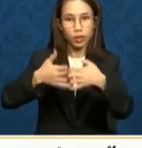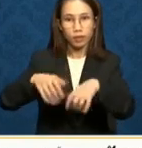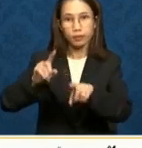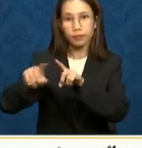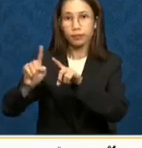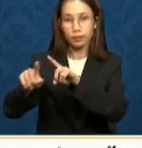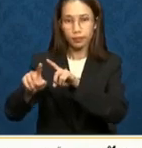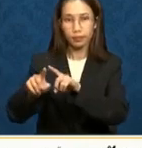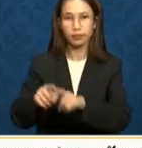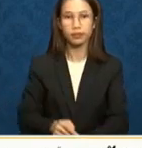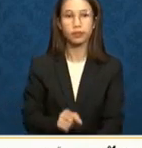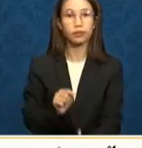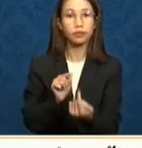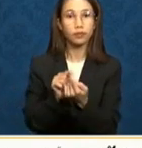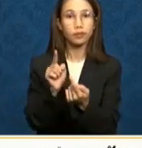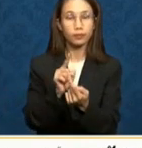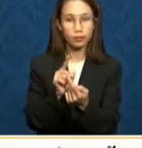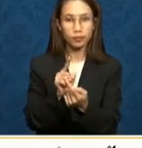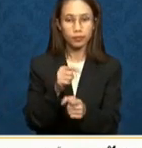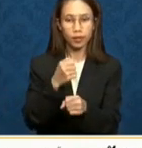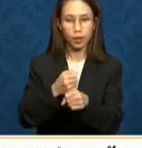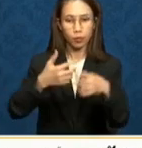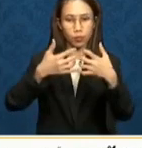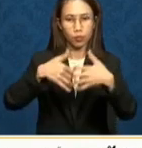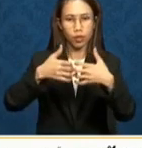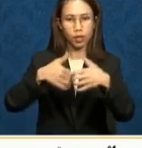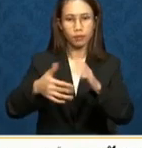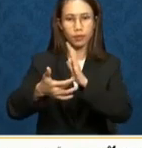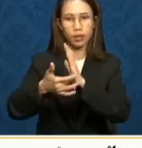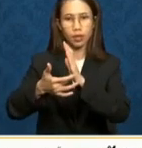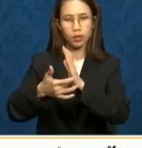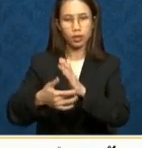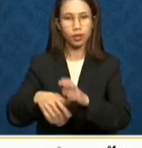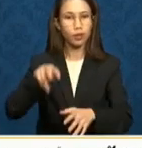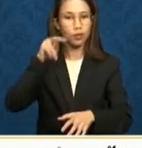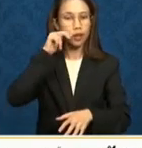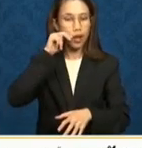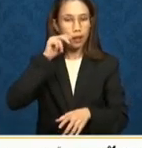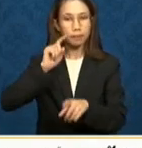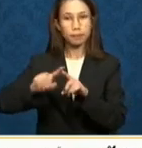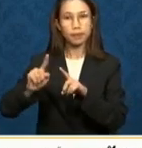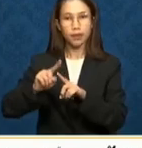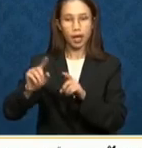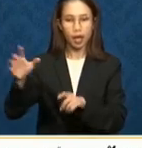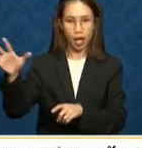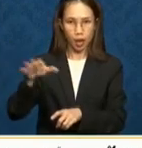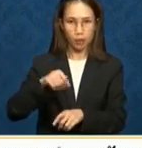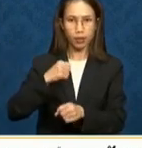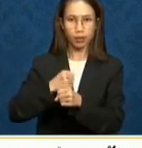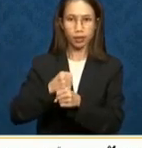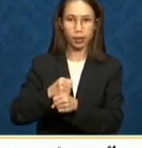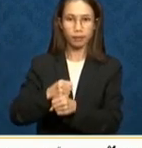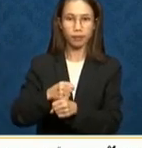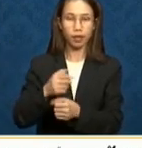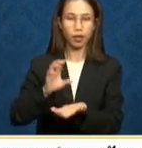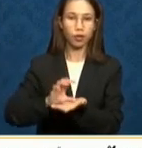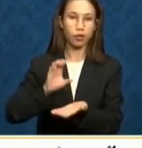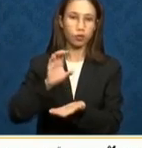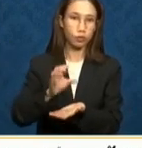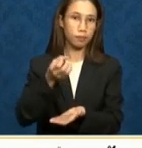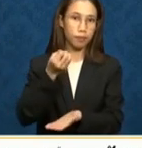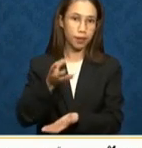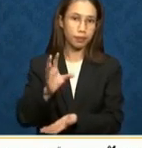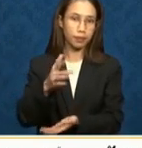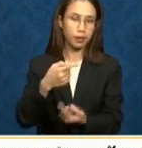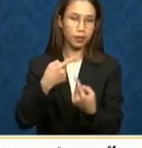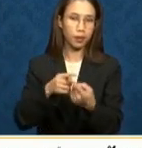นนะครับโดยเฉพาะอย่างยิ่งได้มีการอุตสาหกรรมไบโอเทคโนโลยีกลางน้ำเข้ามาในประเทศไทยแล้วเริ่มเข้ามาแล้วการลงทุนไม่เยอะแต่เมื่อเริ่ม